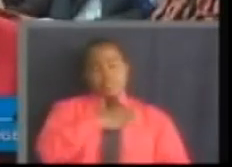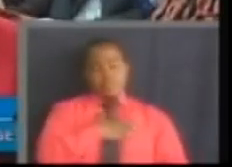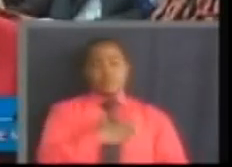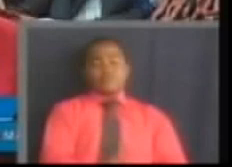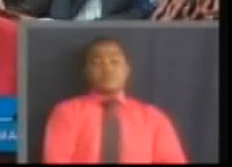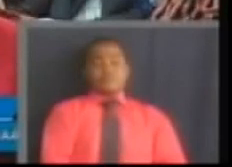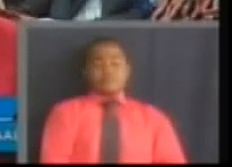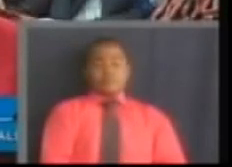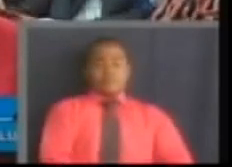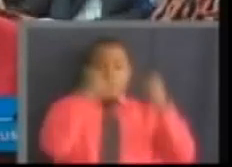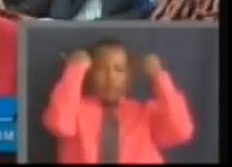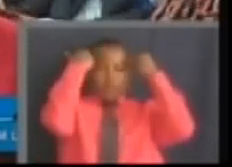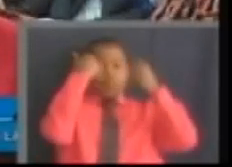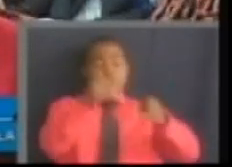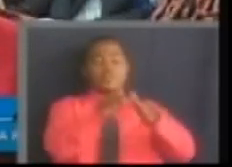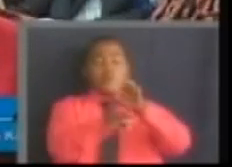Mheshimiwa mwenyekiti,